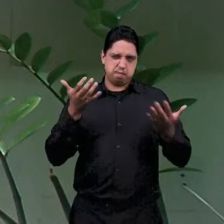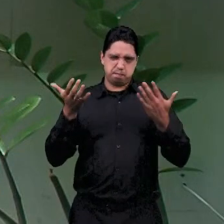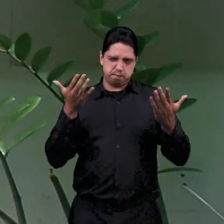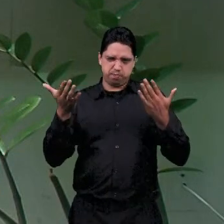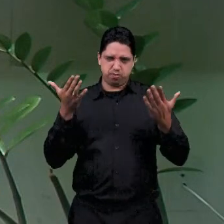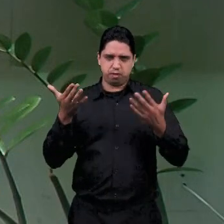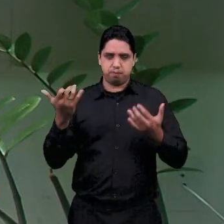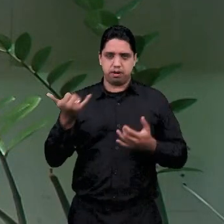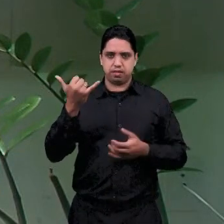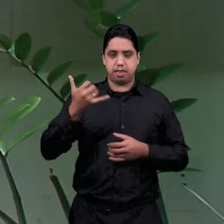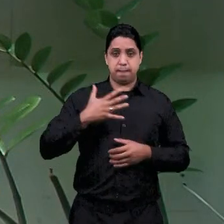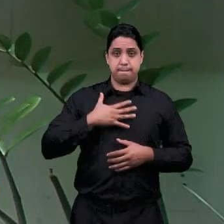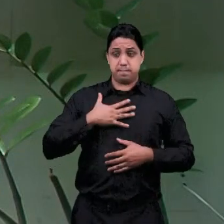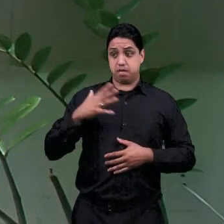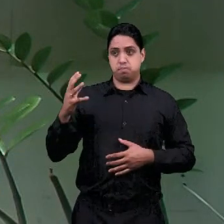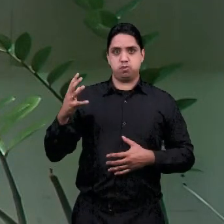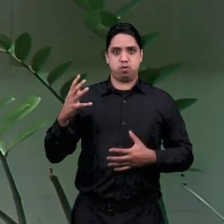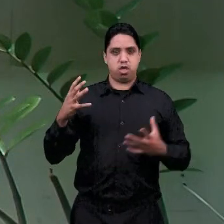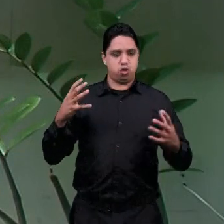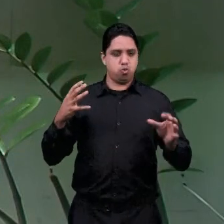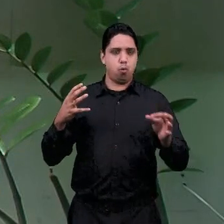ce n'est pas la mienne, la main du Seigneur.